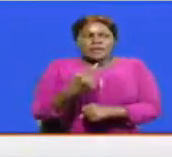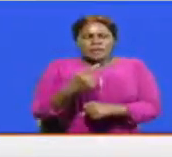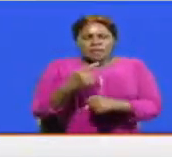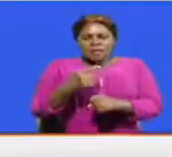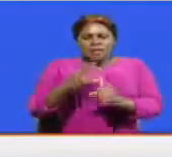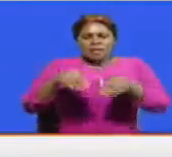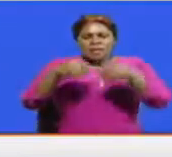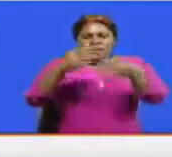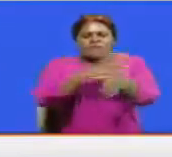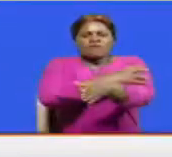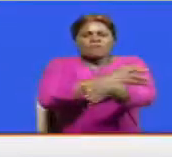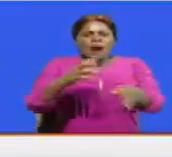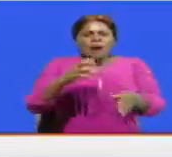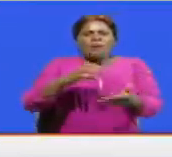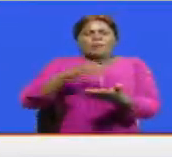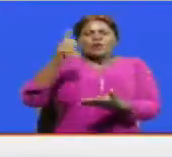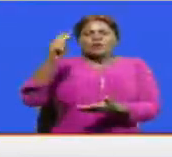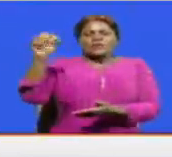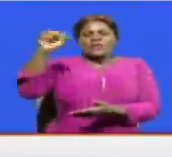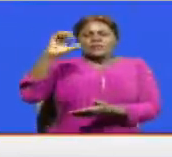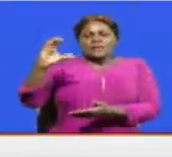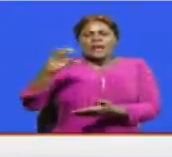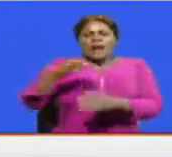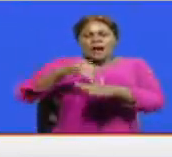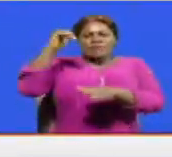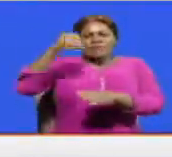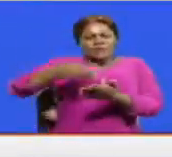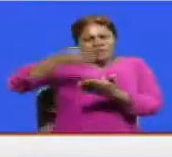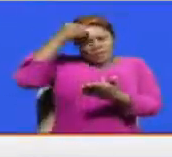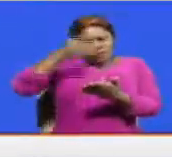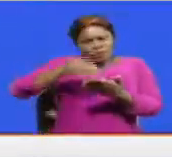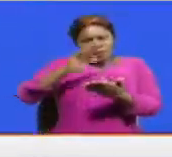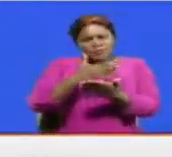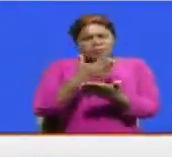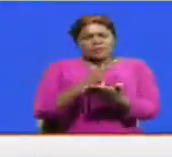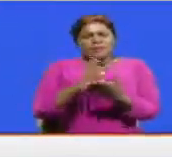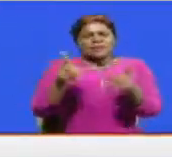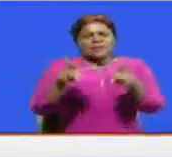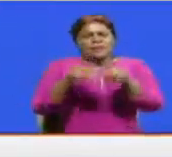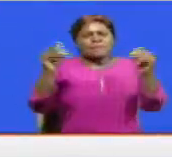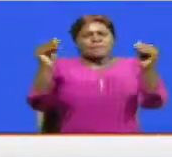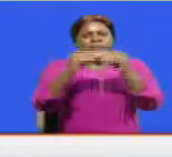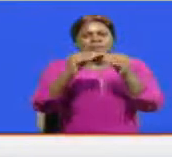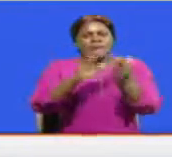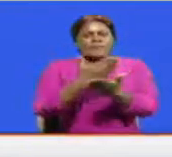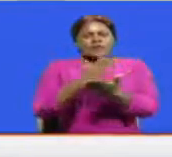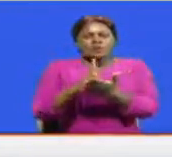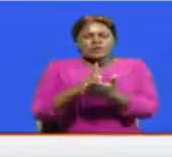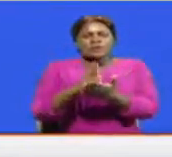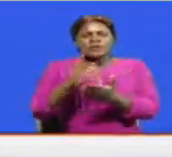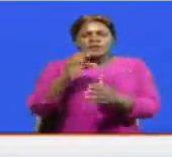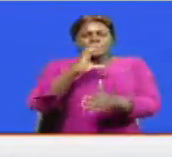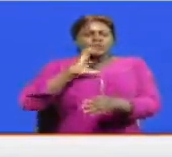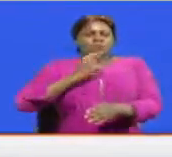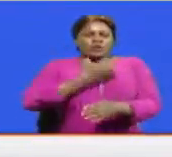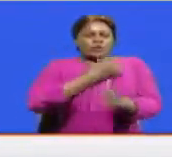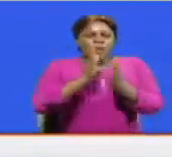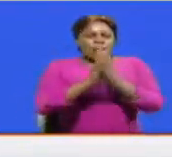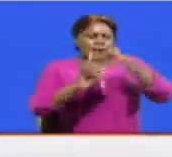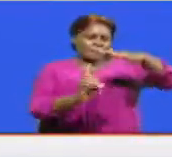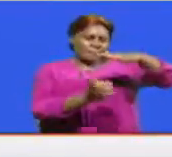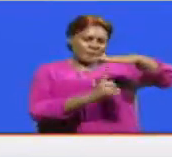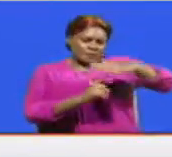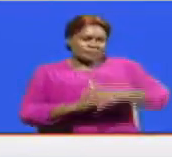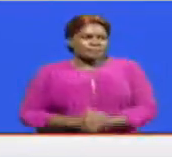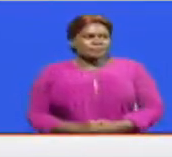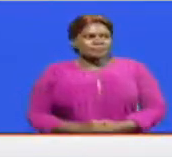mamlaka mengi tume ya TSC kumeathiri sekta ya elimu kwa kusababisha mivutano baina ya tume hiyo na wizara ya elimu.